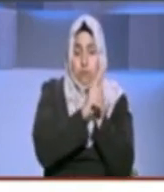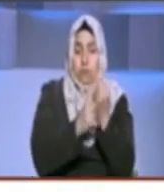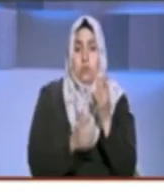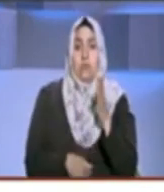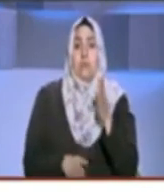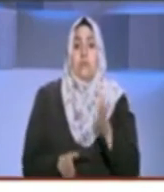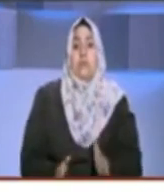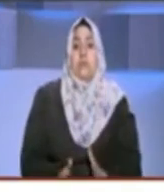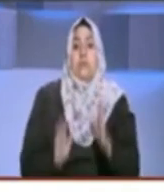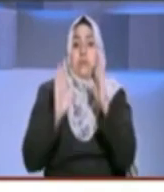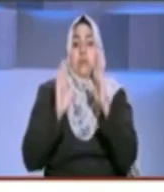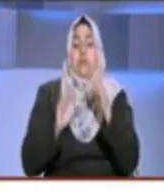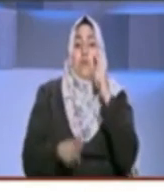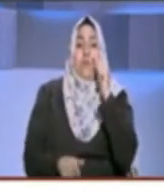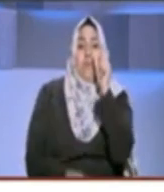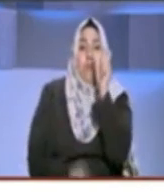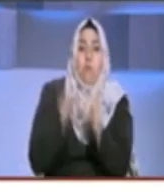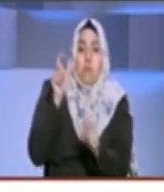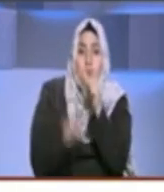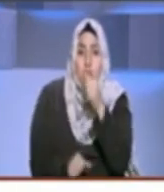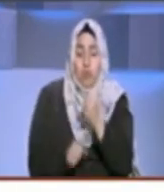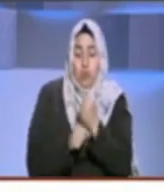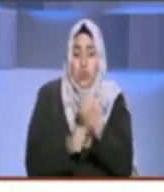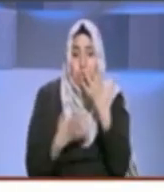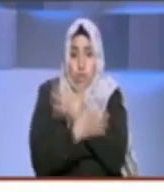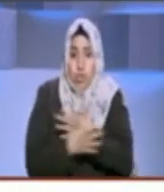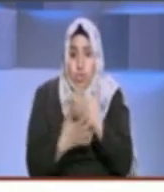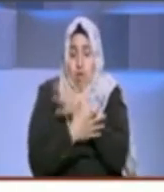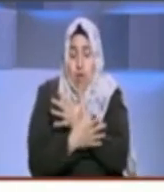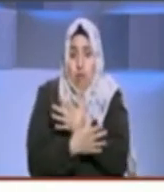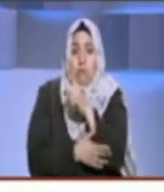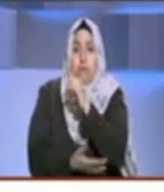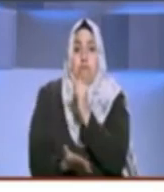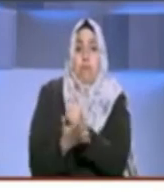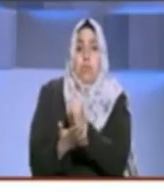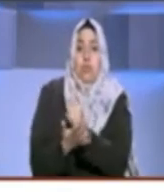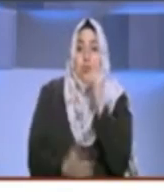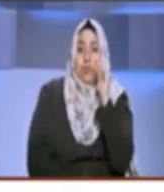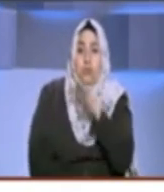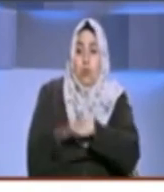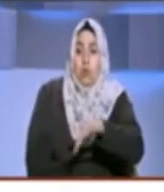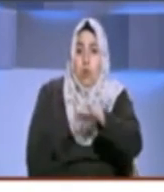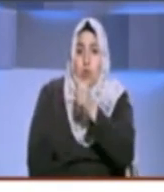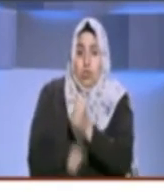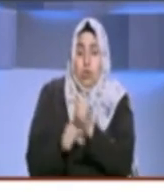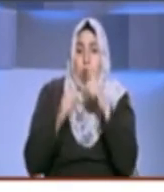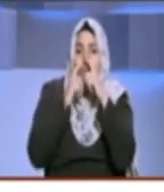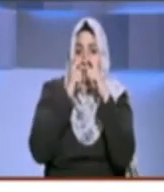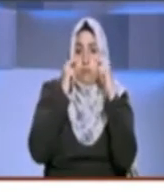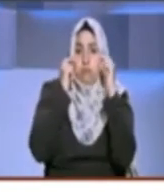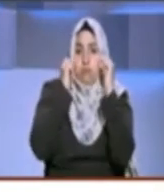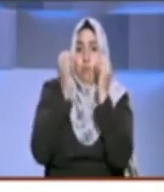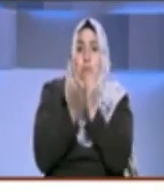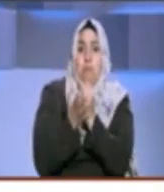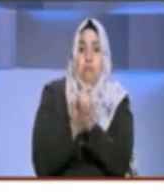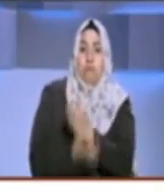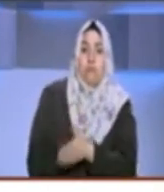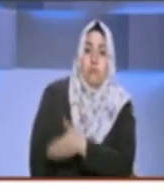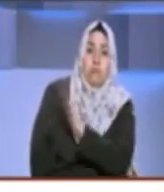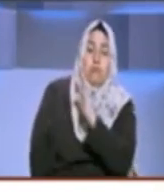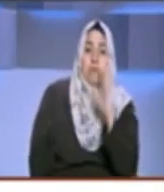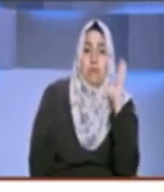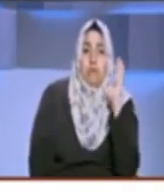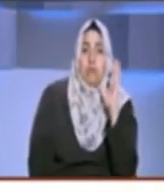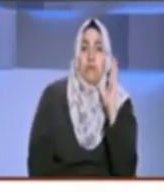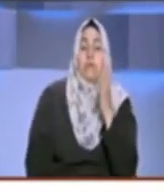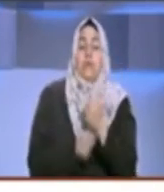الآمنة للموظفين، والإشغال يبقى 30-50% بس، وإن هم اللي عليهم مسؤولية التوعية وشراء وسائل الوقاية والحماية، وإن هو